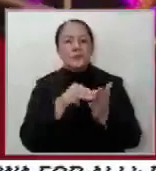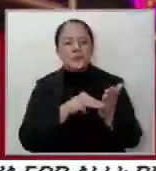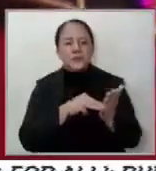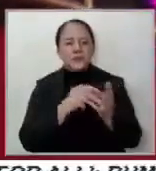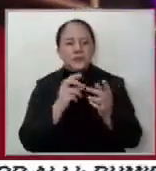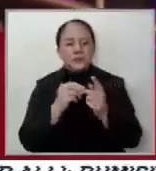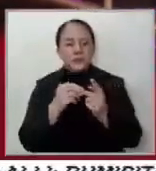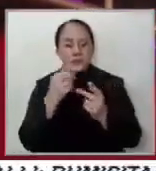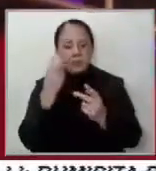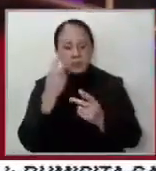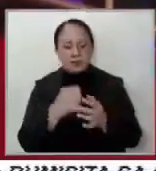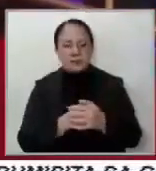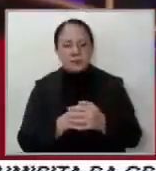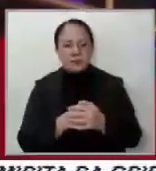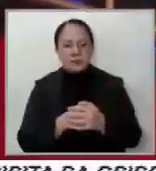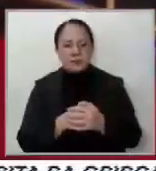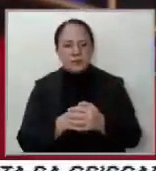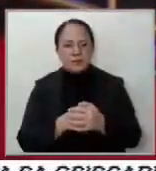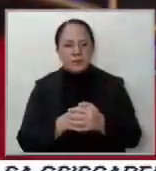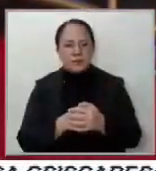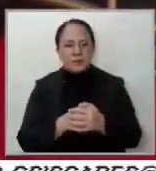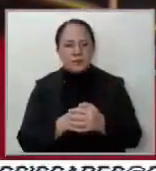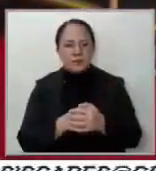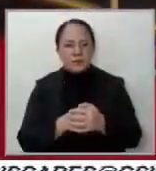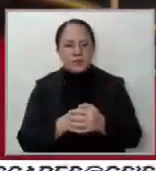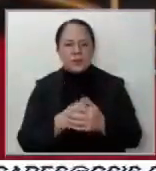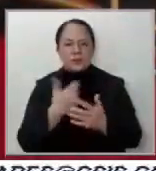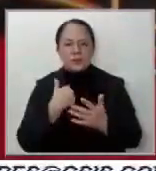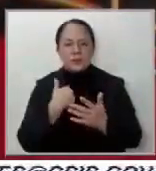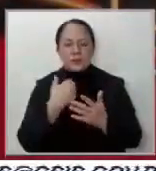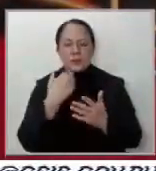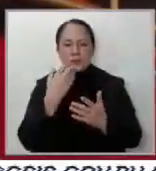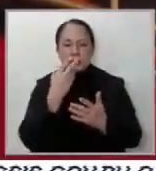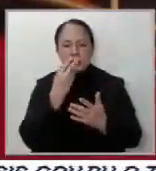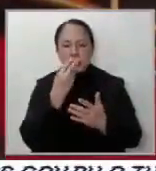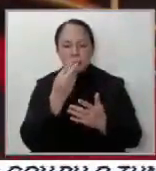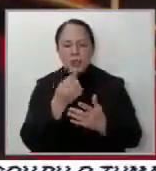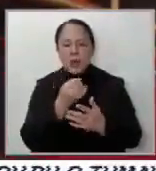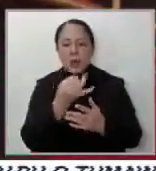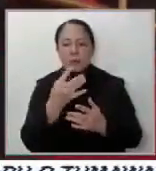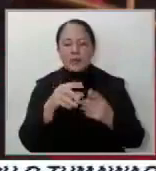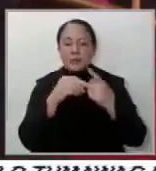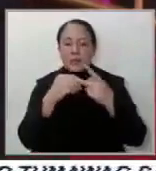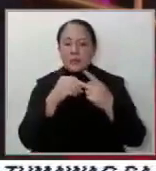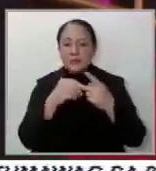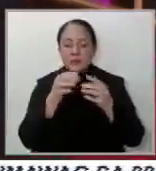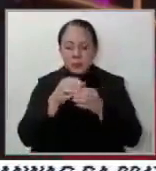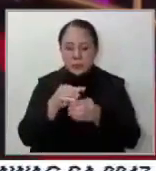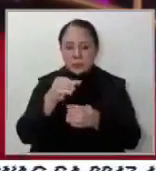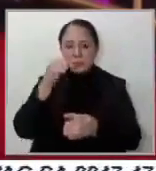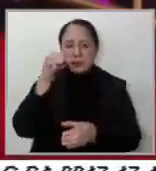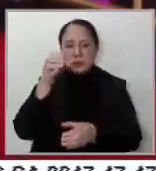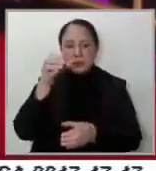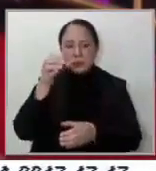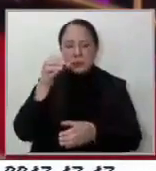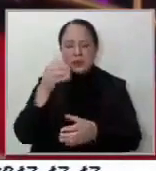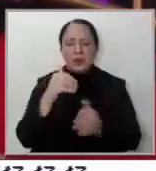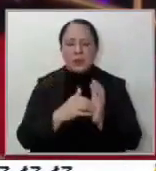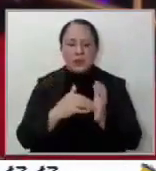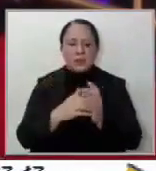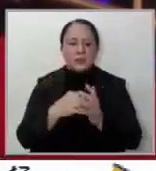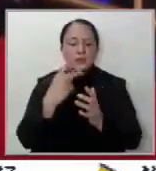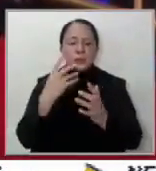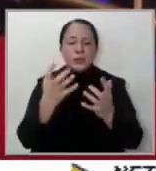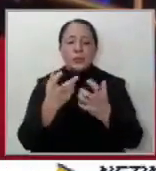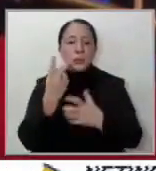example, are now going to become obsolete. How many plastic bottles have been generated over the pandemic period? So we're now